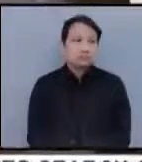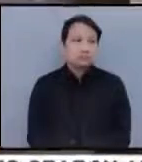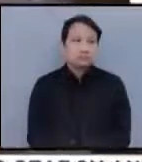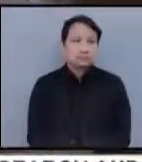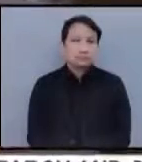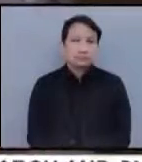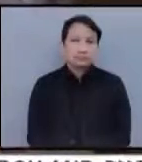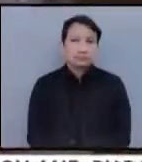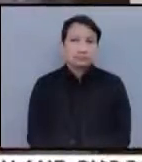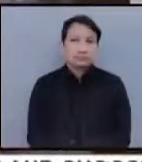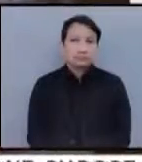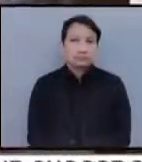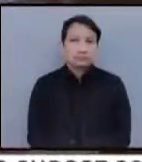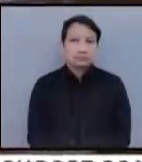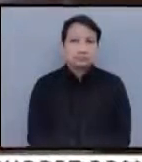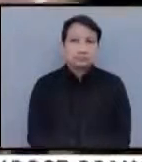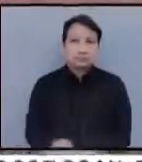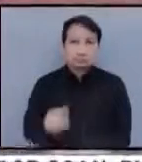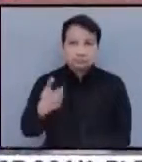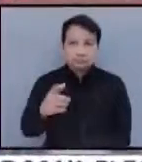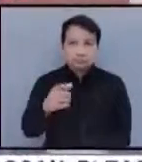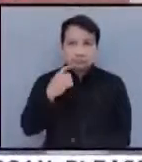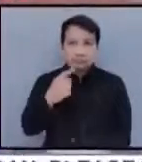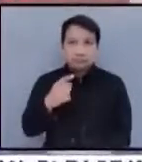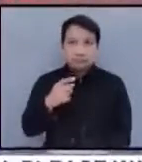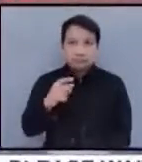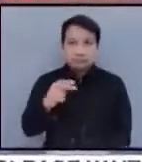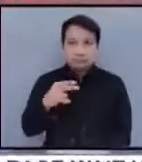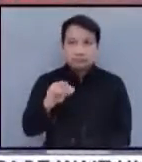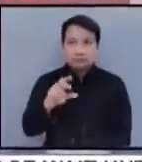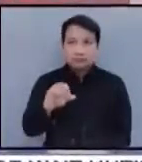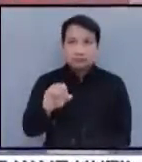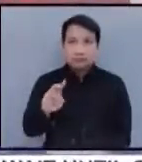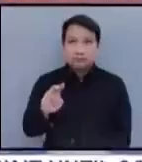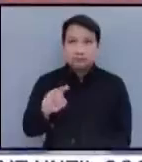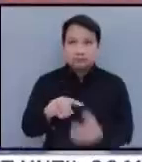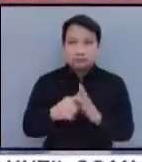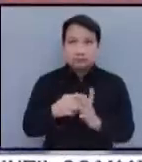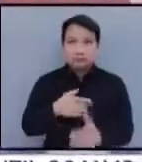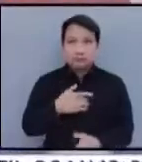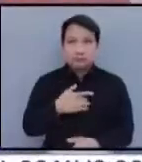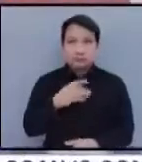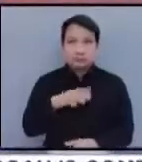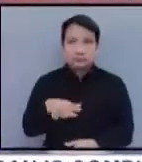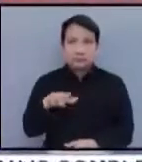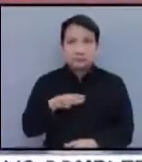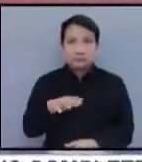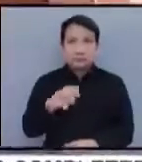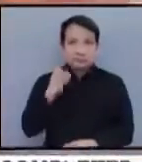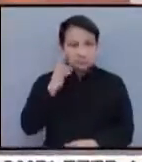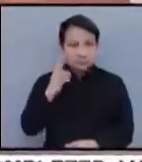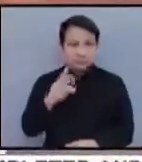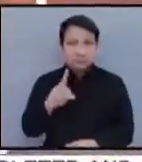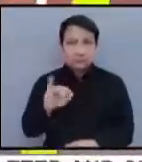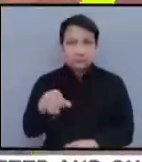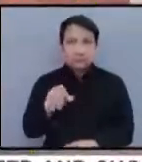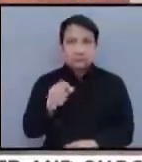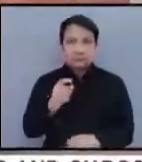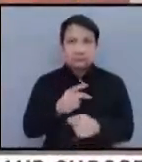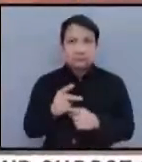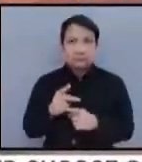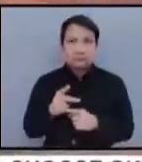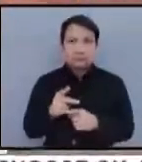Number 5, Show Suzuki. That's exactly how I feel every time I Radio DJ by profession, seat. Show